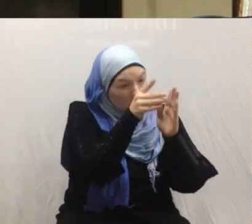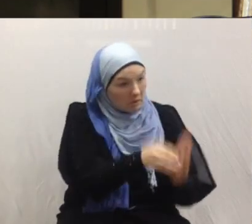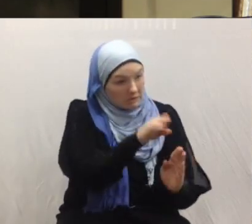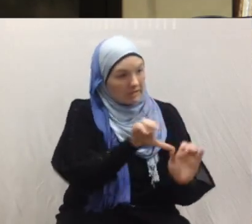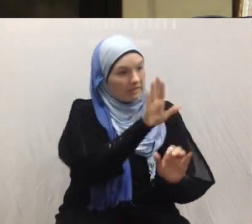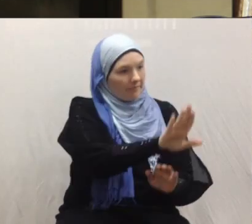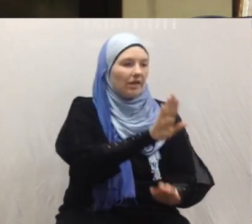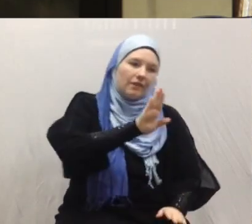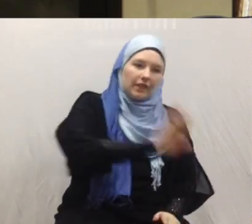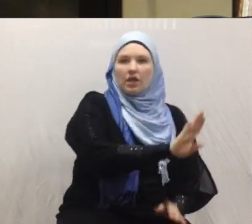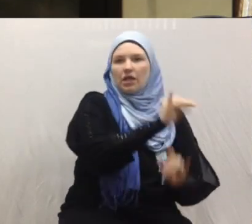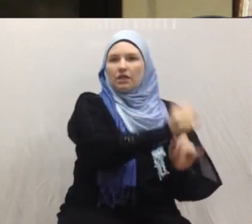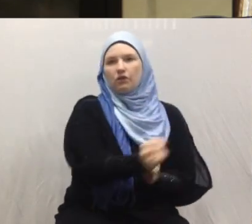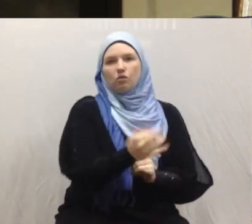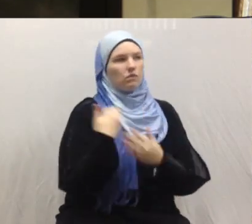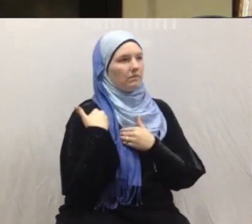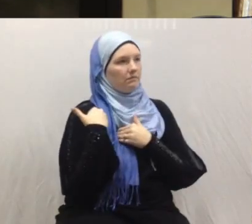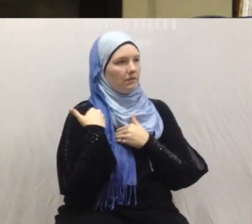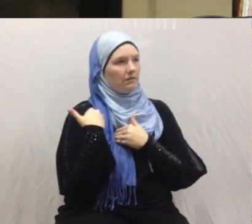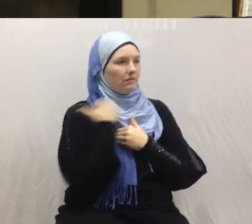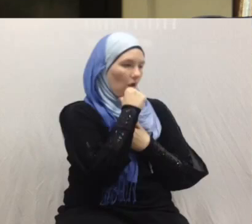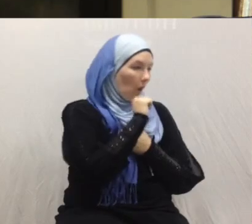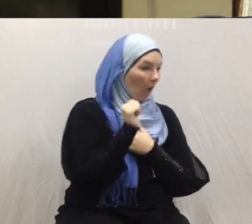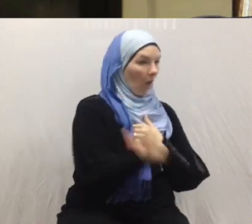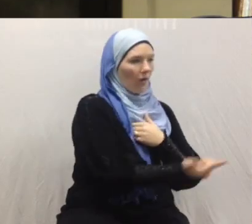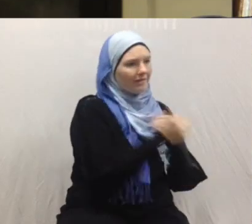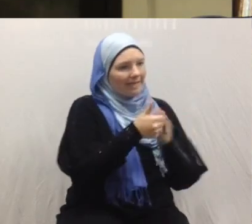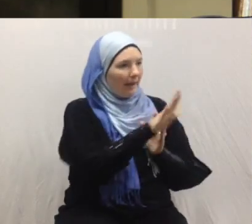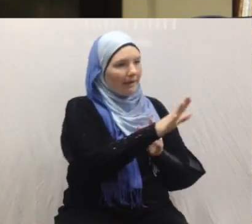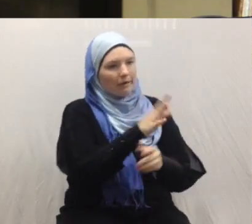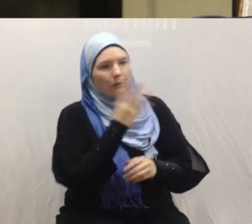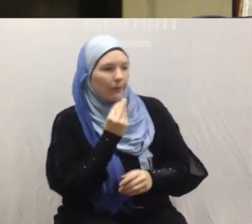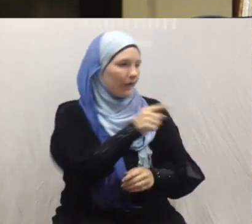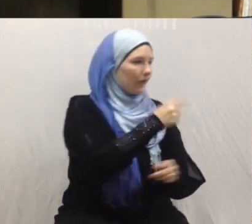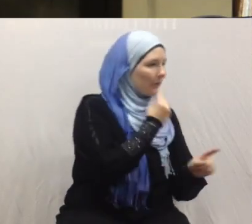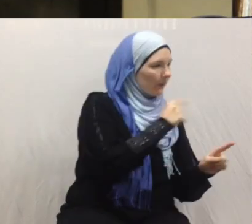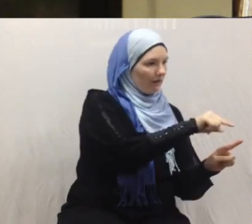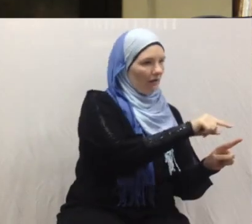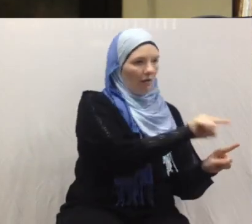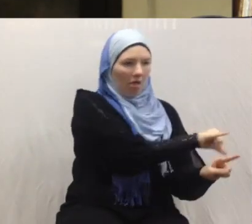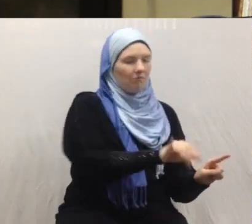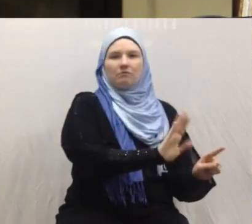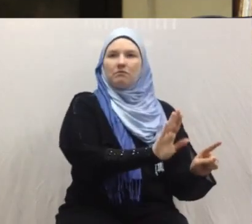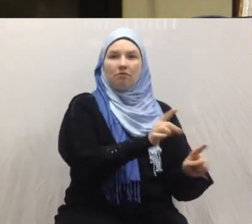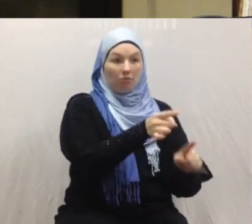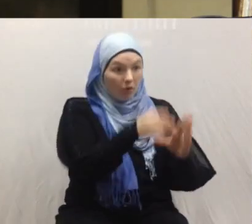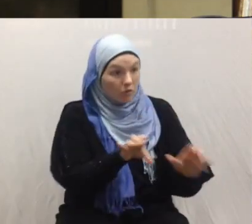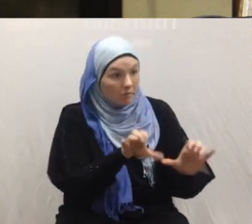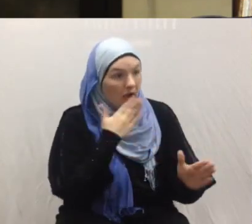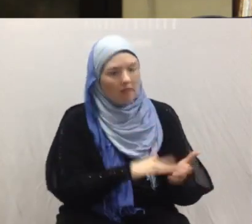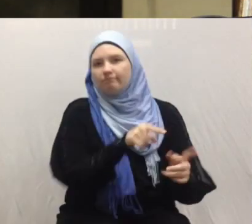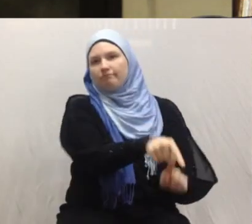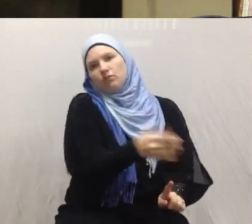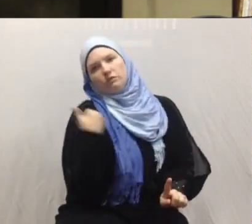is their individual responsibility. Exactly like what the Quran says, وَلَا تَزِرُ وَازِرَةٌ